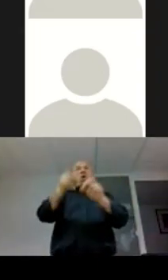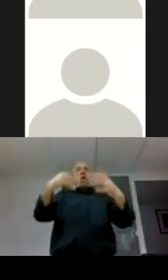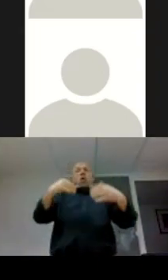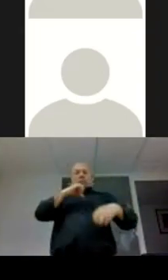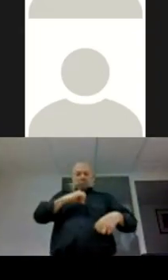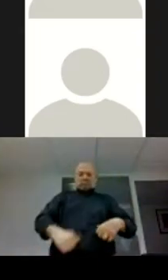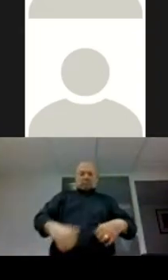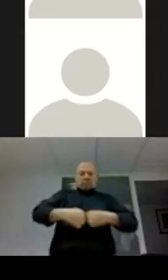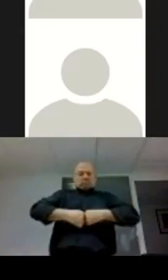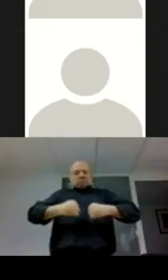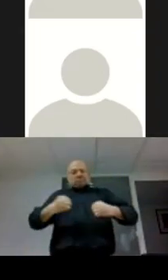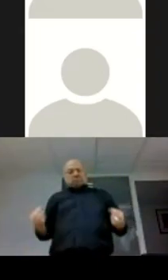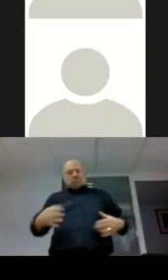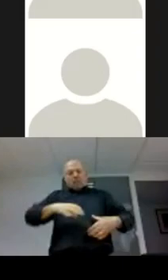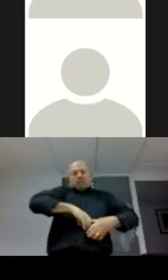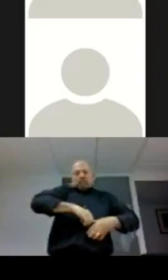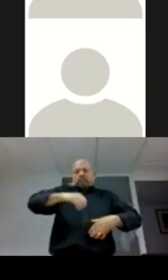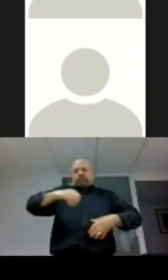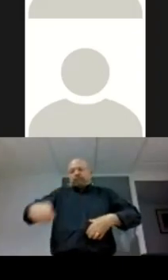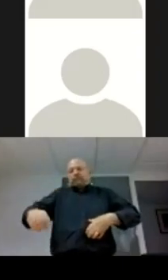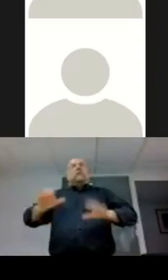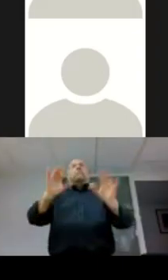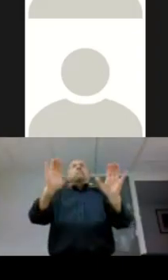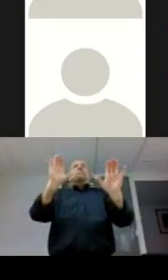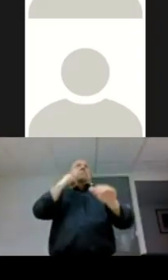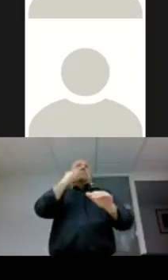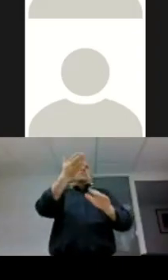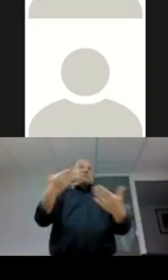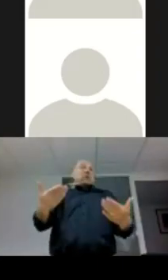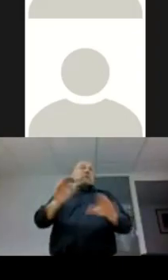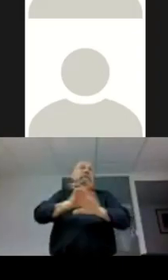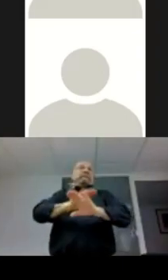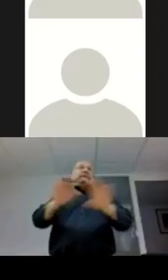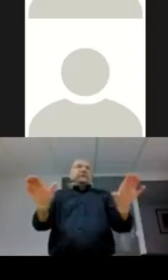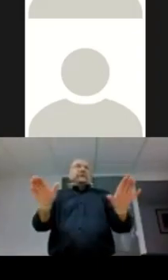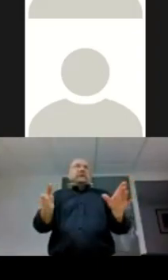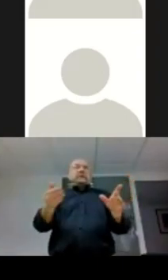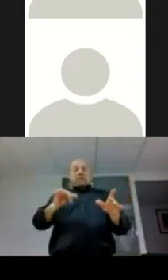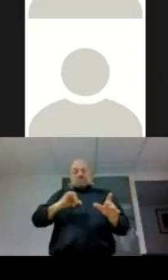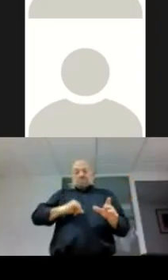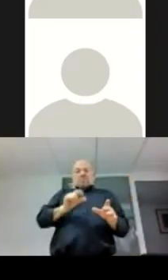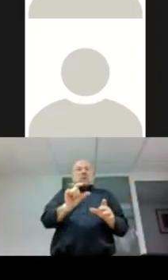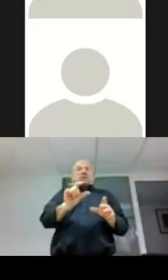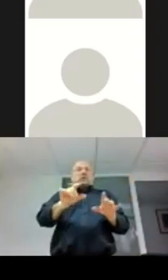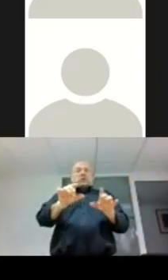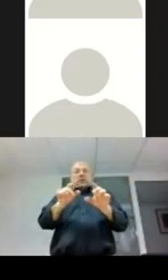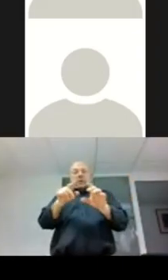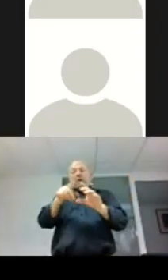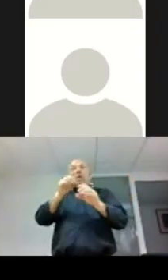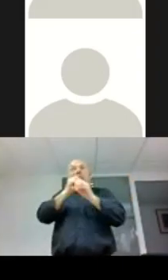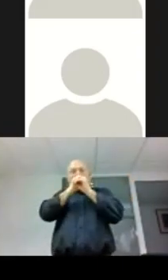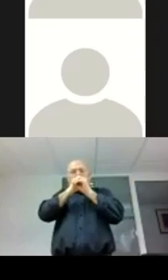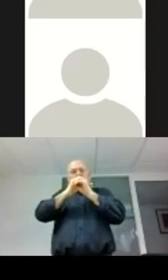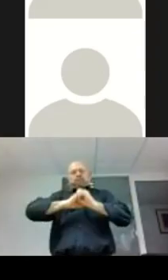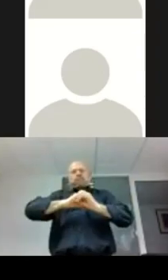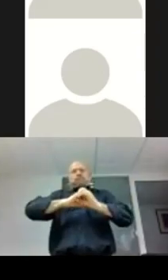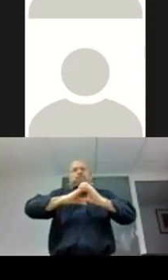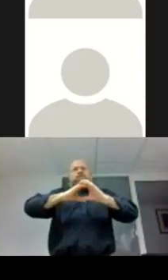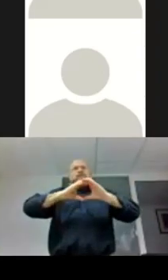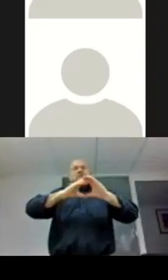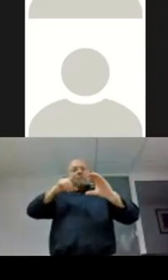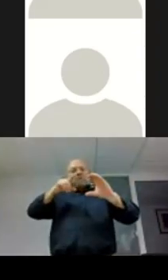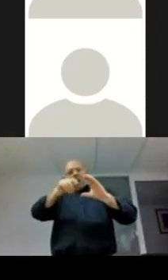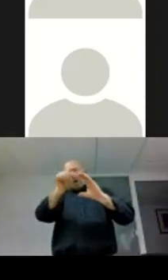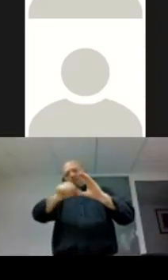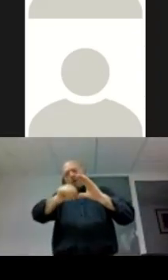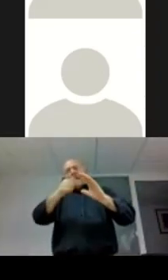de grande ouverture de votre paroi abdominale, mais qui, en revanche, permet d'avoir une agression de votre paroi qui est moins